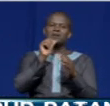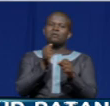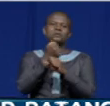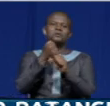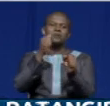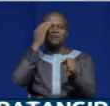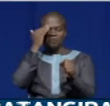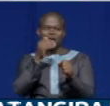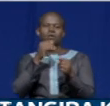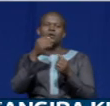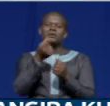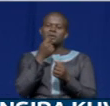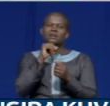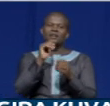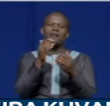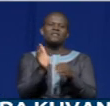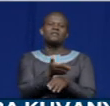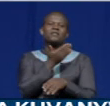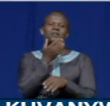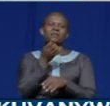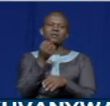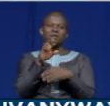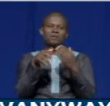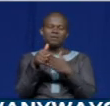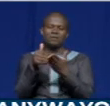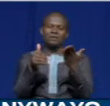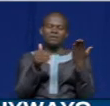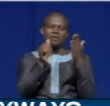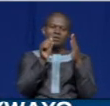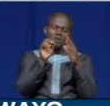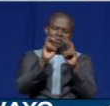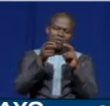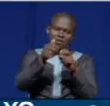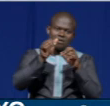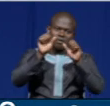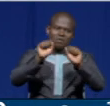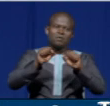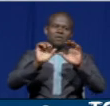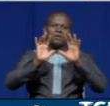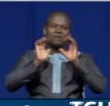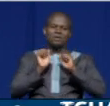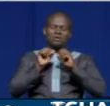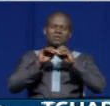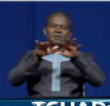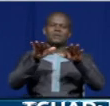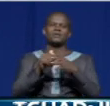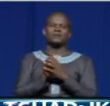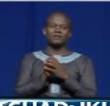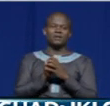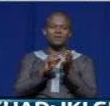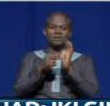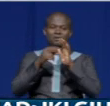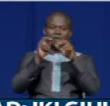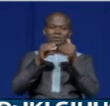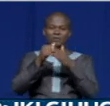kuko ntishobora kuva ku ntoki zawe cyangwa se ngo ushobore kuba wakwirinda kuza kuyikwirakwiza ni ukuvuga ko